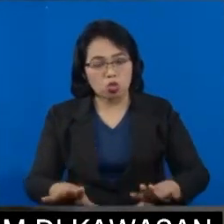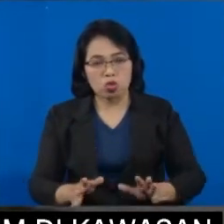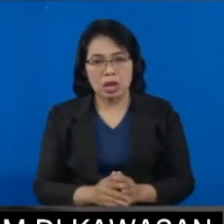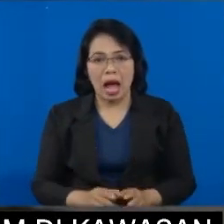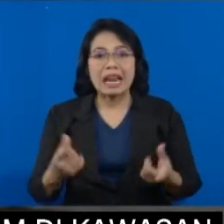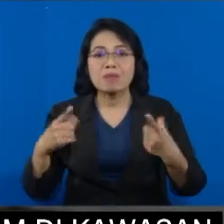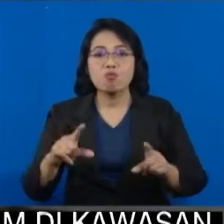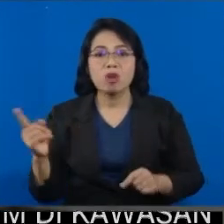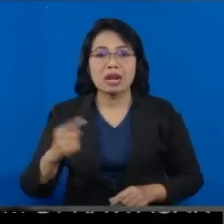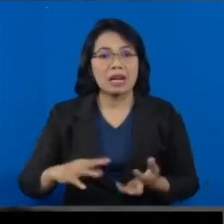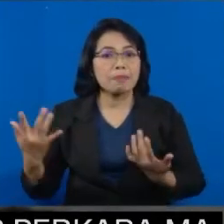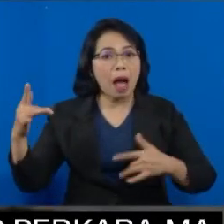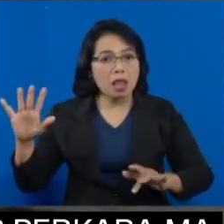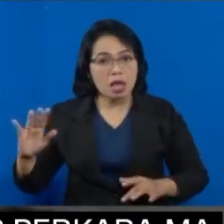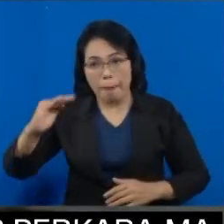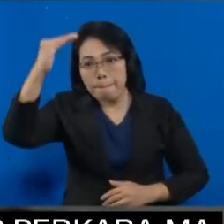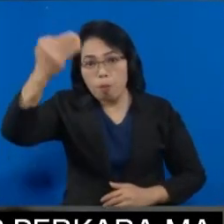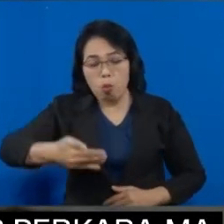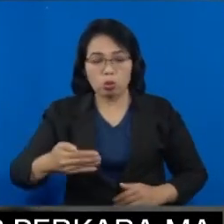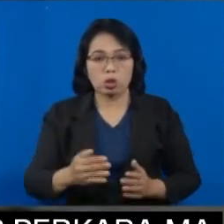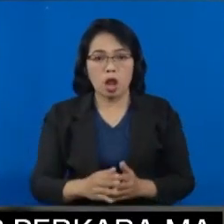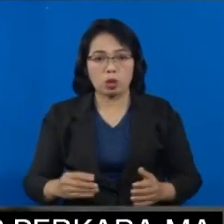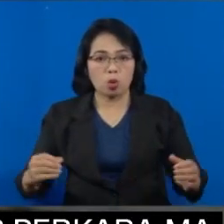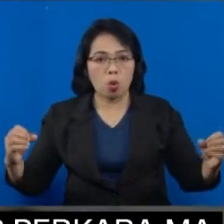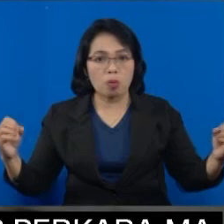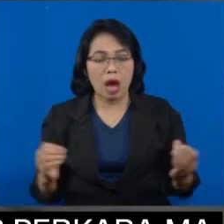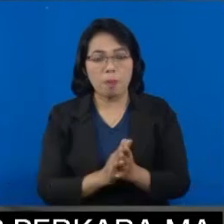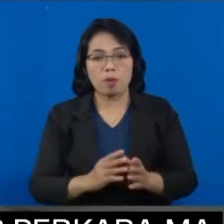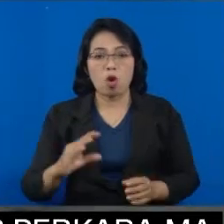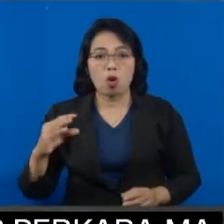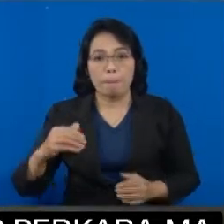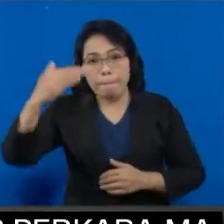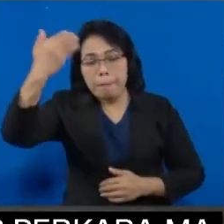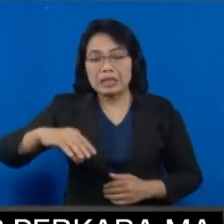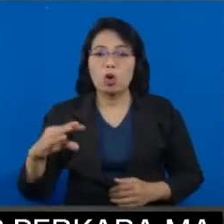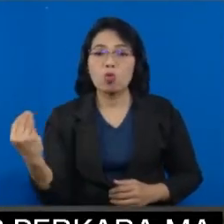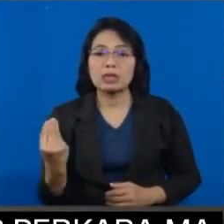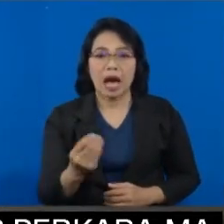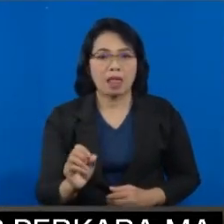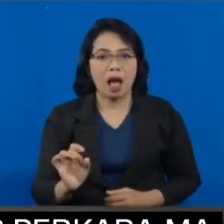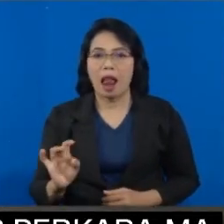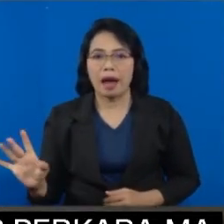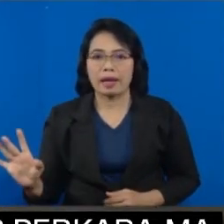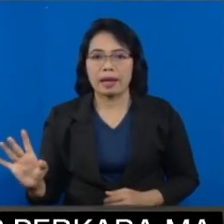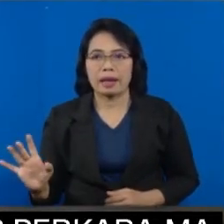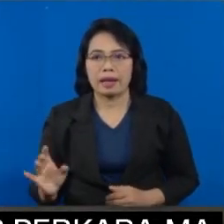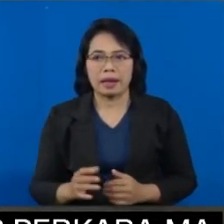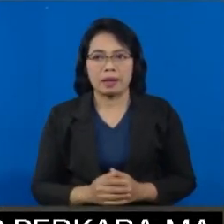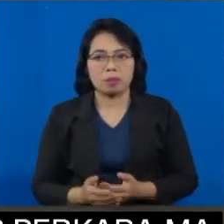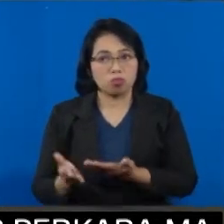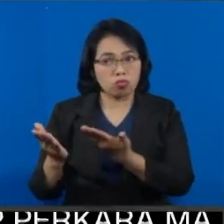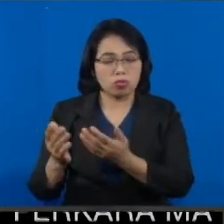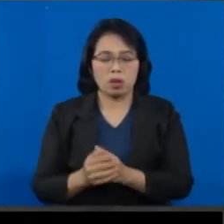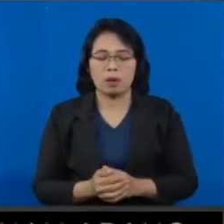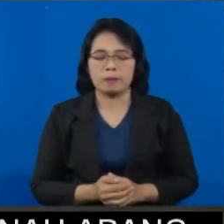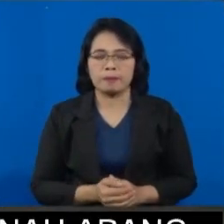Tiba-tiba di lokasi, bus yang ditumpangi menabrak bus pariwisata lain sebelum akhirnya oleng dan menabrak sebuah truk yang sedang terparkir.